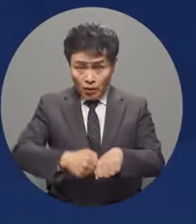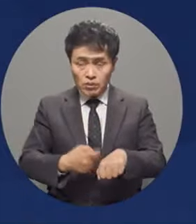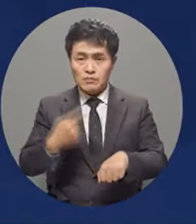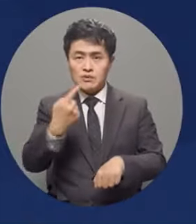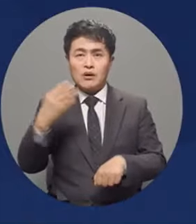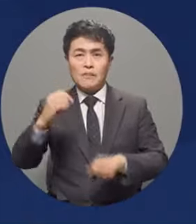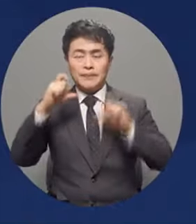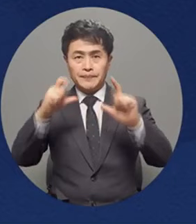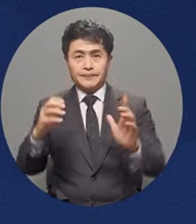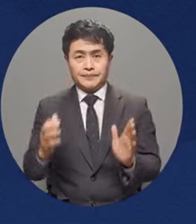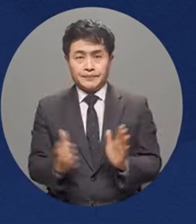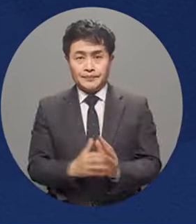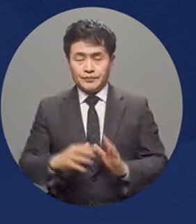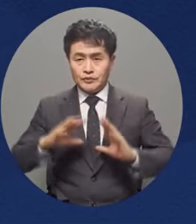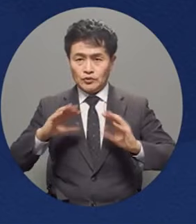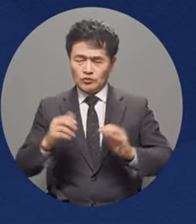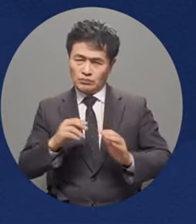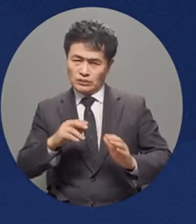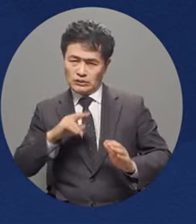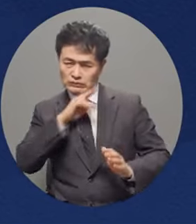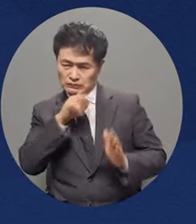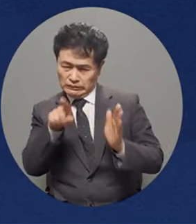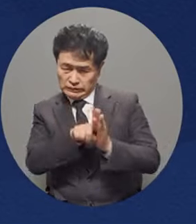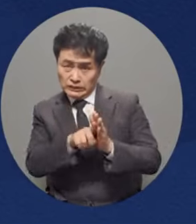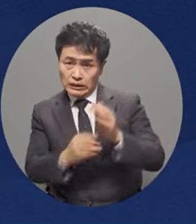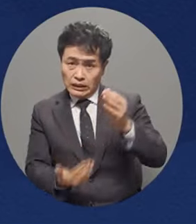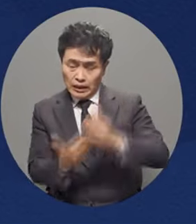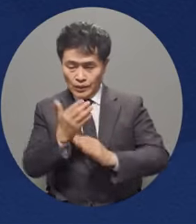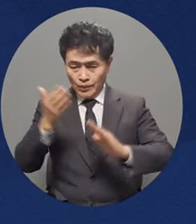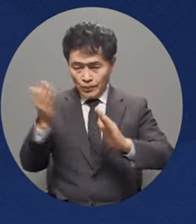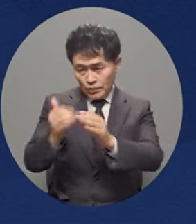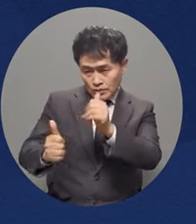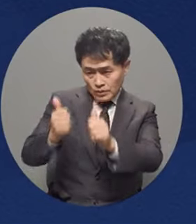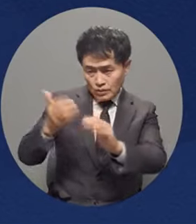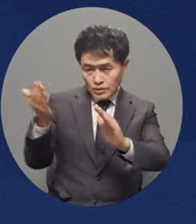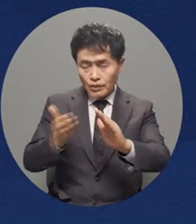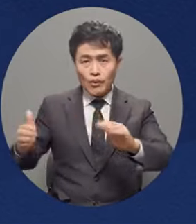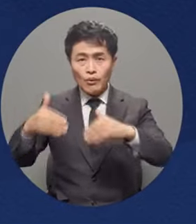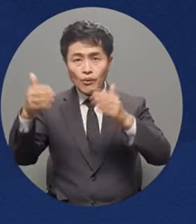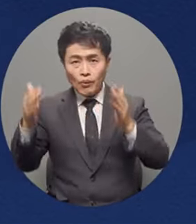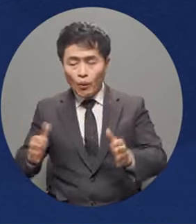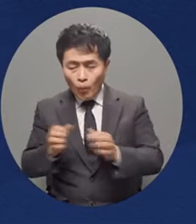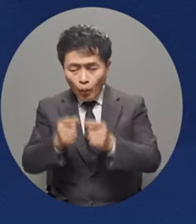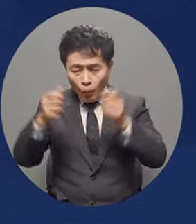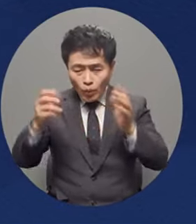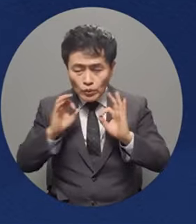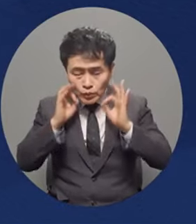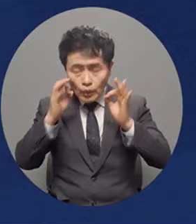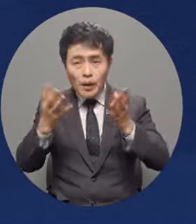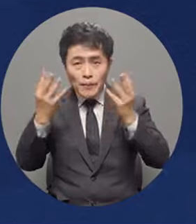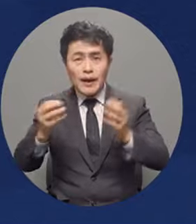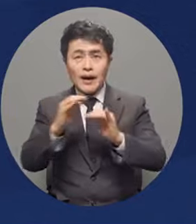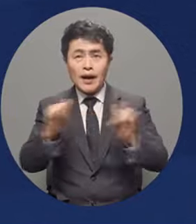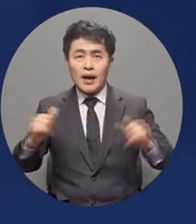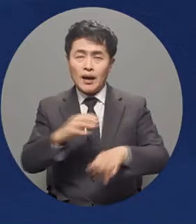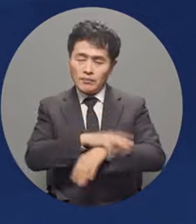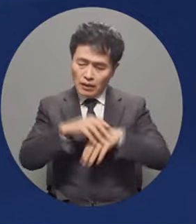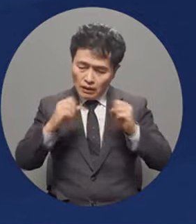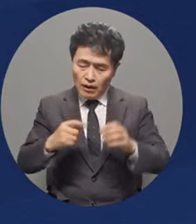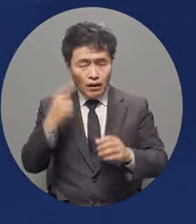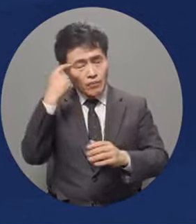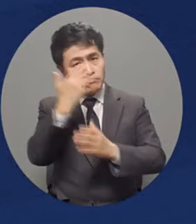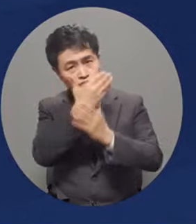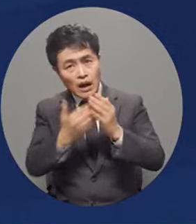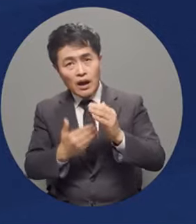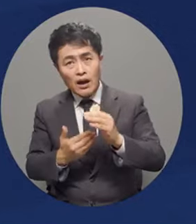선고했습니다. 국민 불신을 일으키고 공정한 경쟁을 위해 오랜 기간 노력하는 많은 사람에게 허탈감과 좌절감을